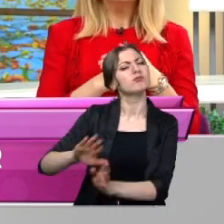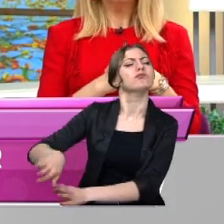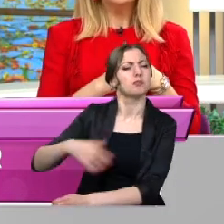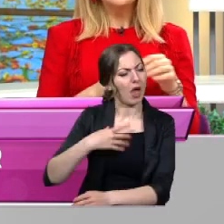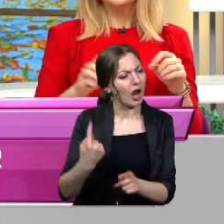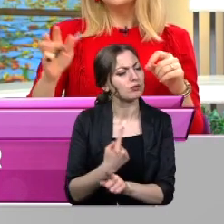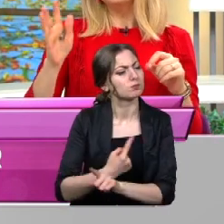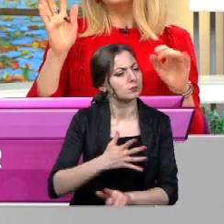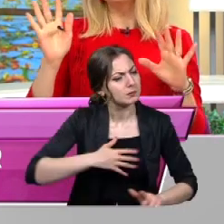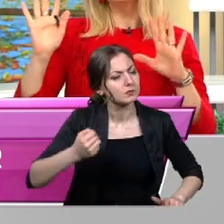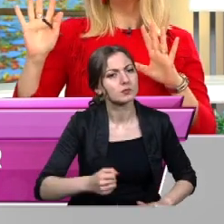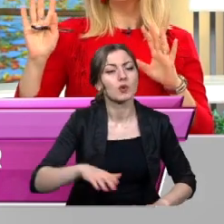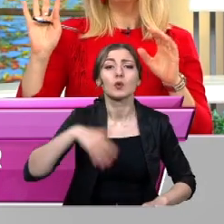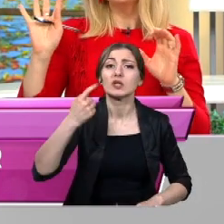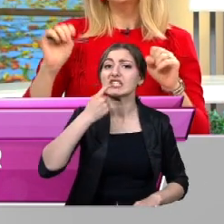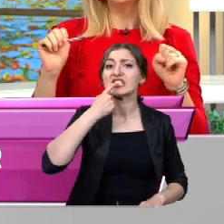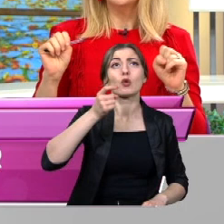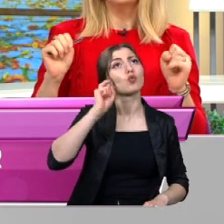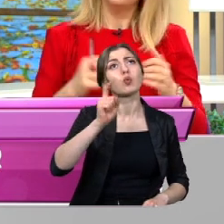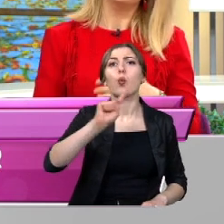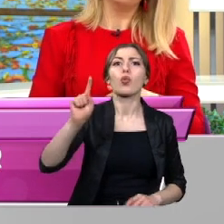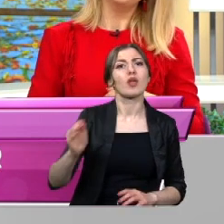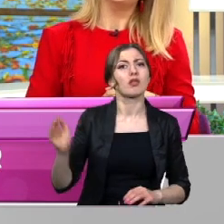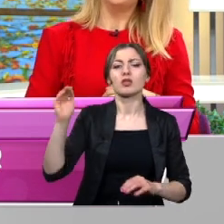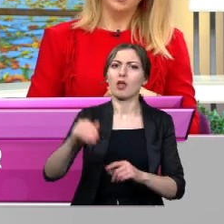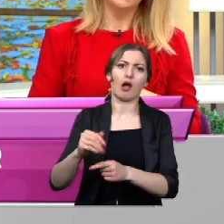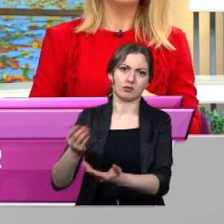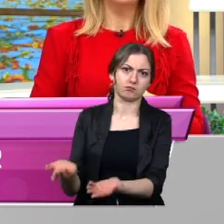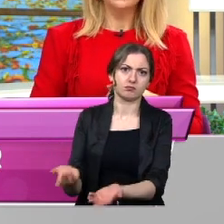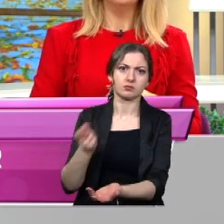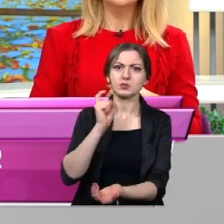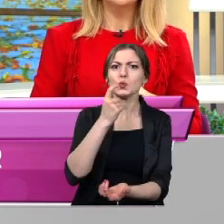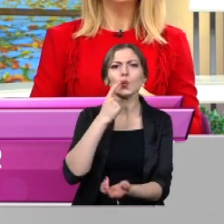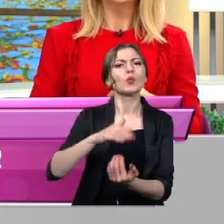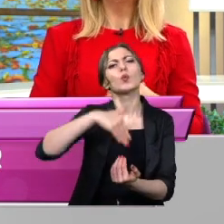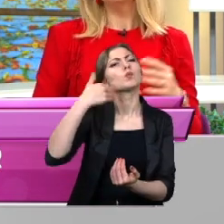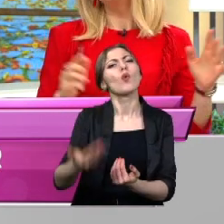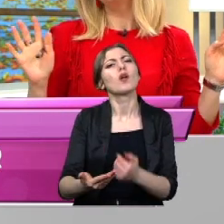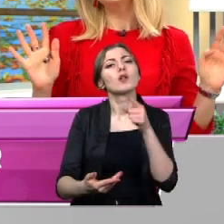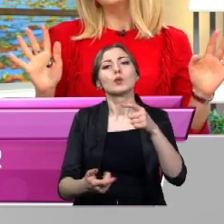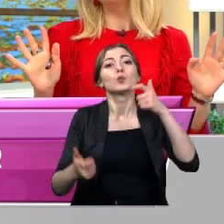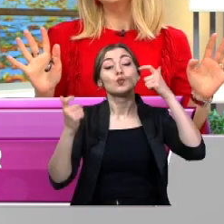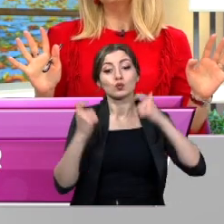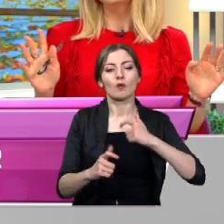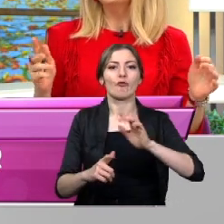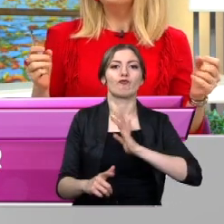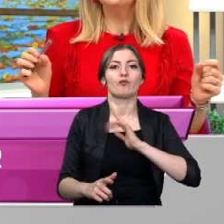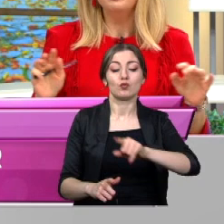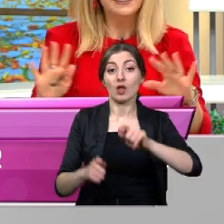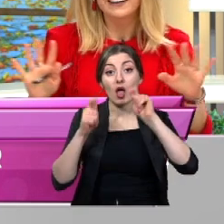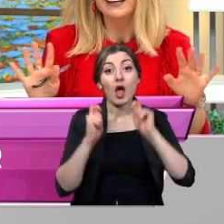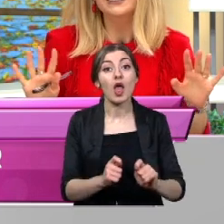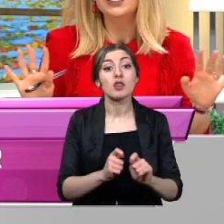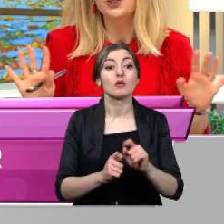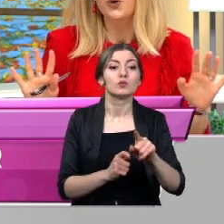çocuğun sonra gelecek atıyorum 97 10 yaşına geldi artık on yaşına geldin Bundan sonra senin sorumluluklarım var bunu yapacak